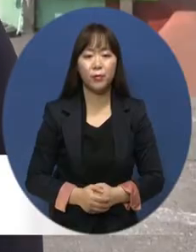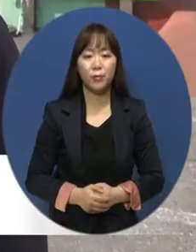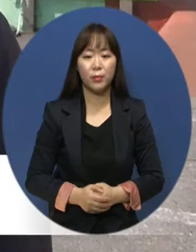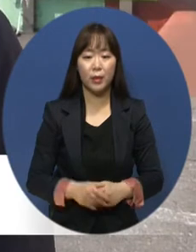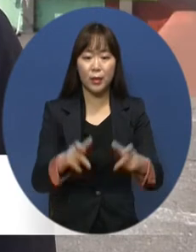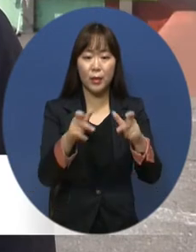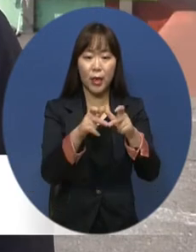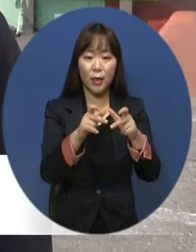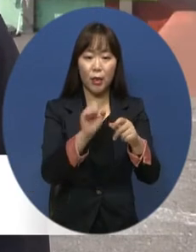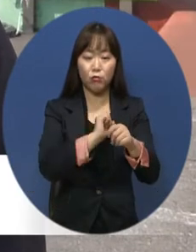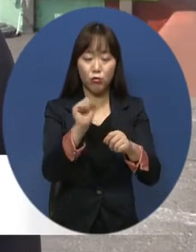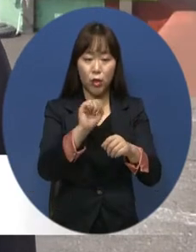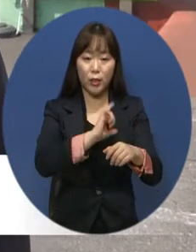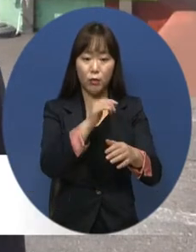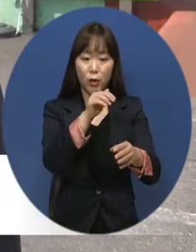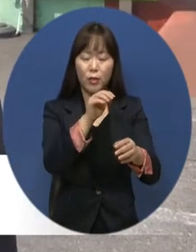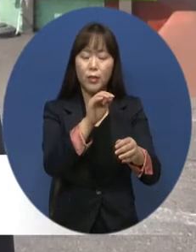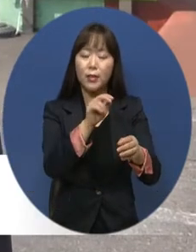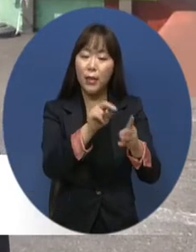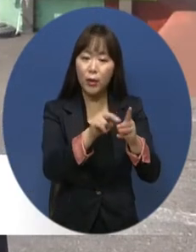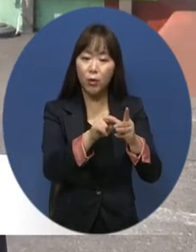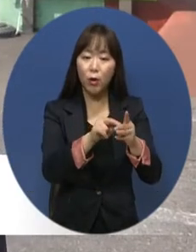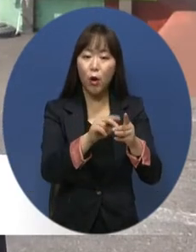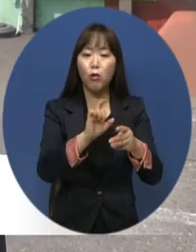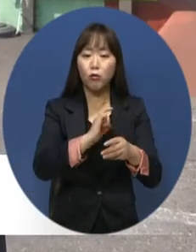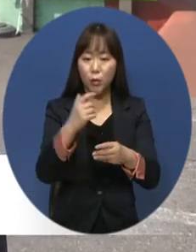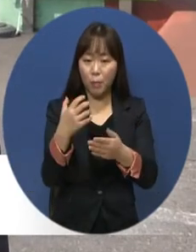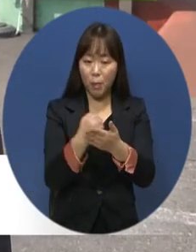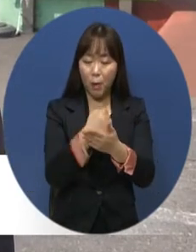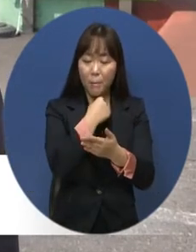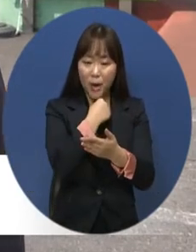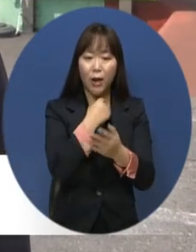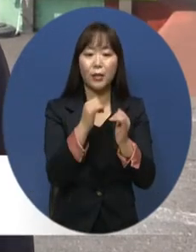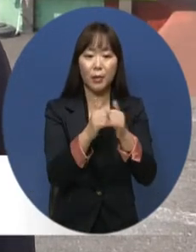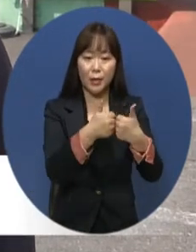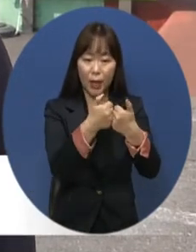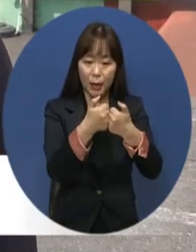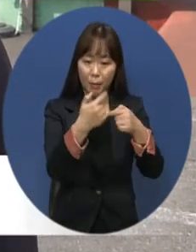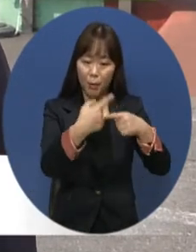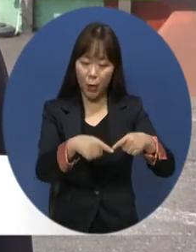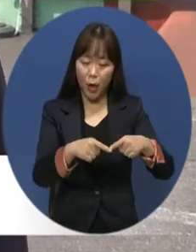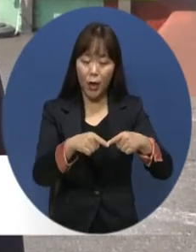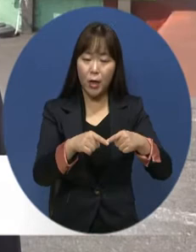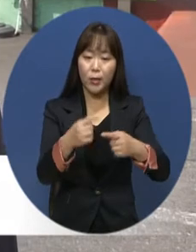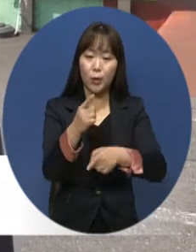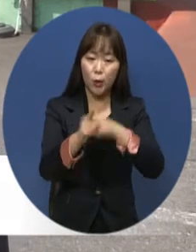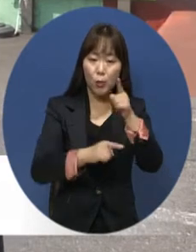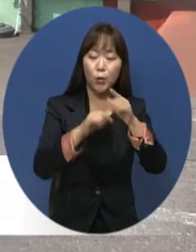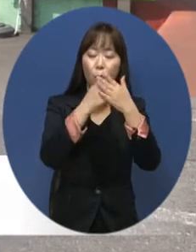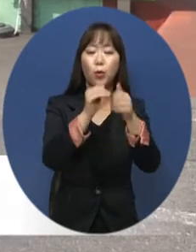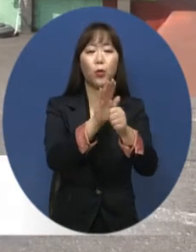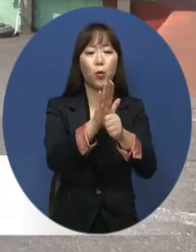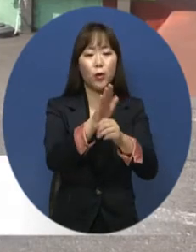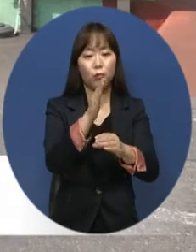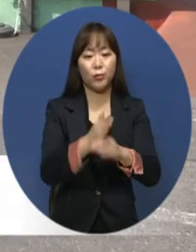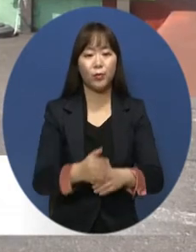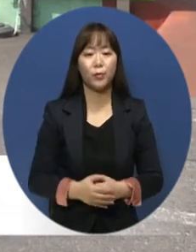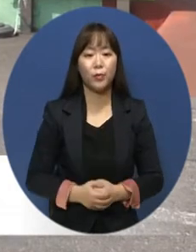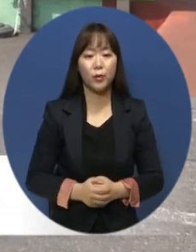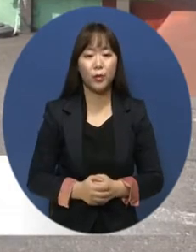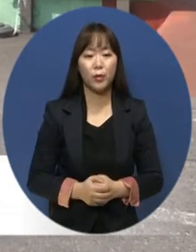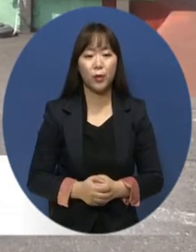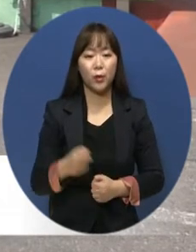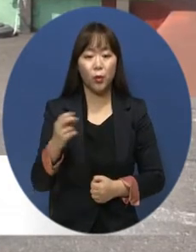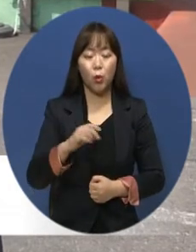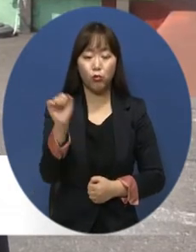장애인 운전지원센터는 운전면허 취득을 희망하시는 장애인분들을 상담, 평가, 이제 접수까지 진행을 도와드리고 있고요.